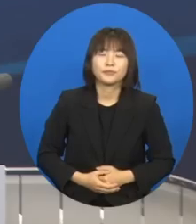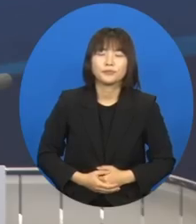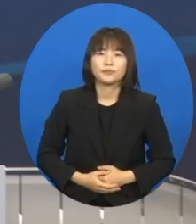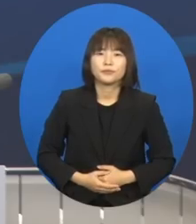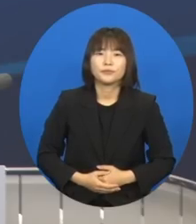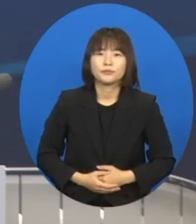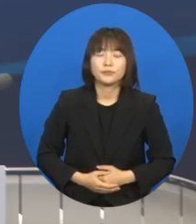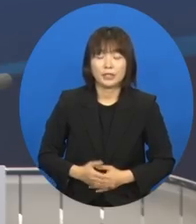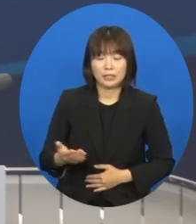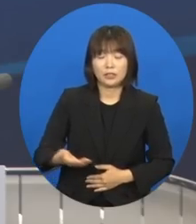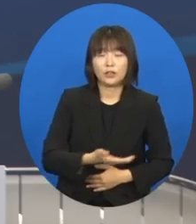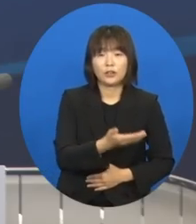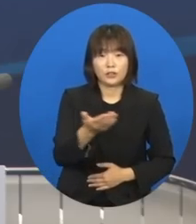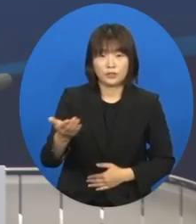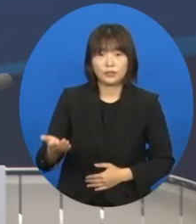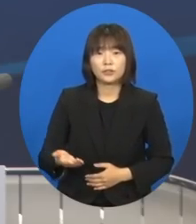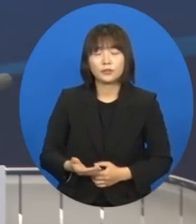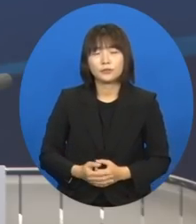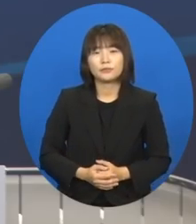여러분,